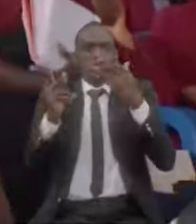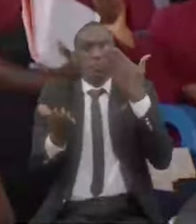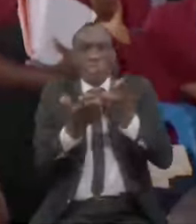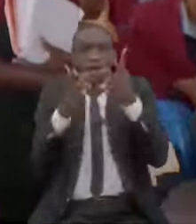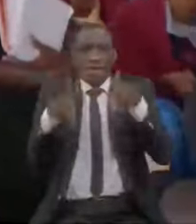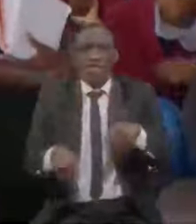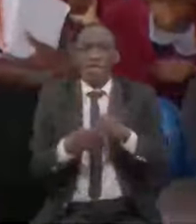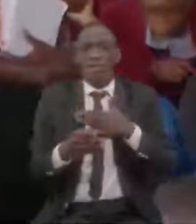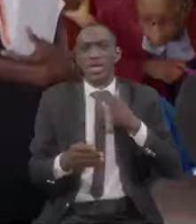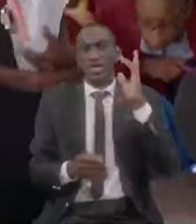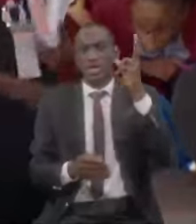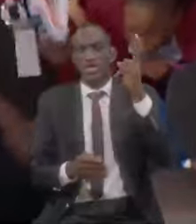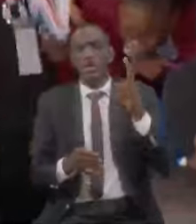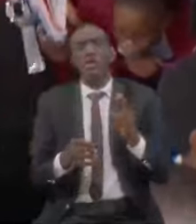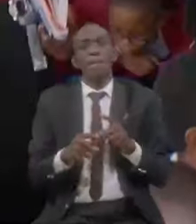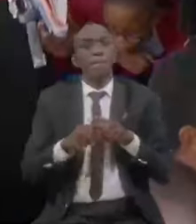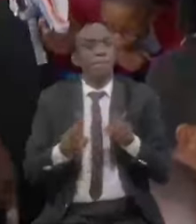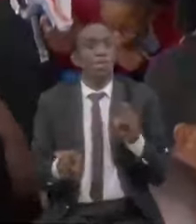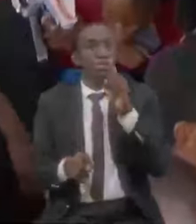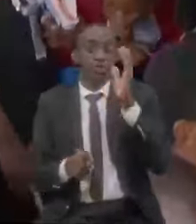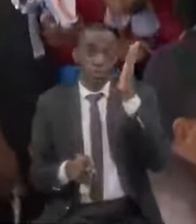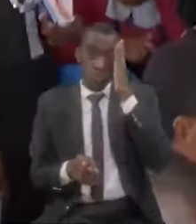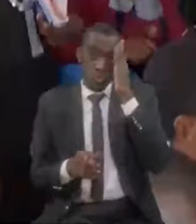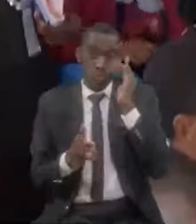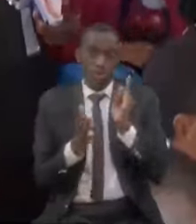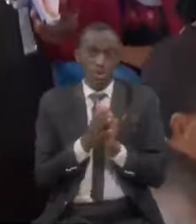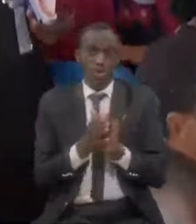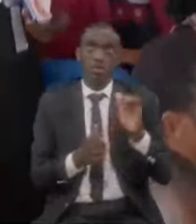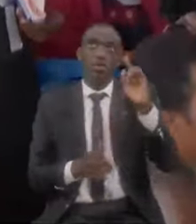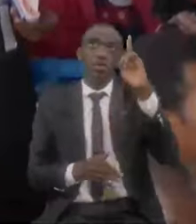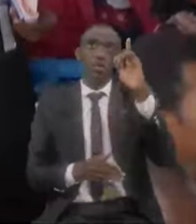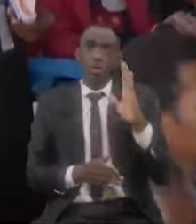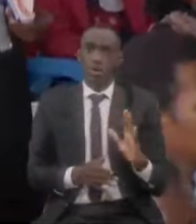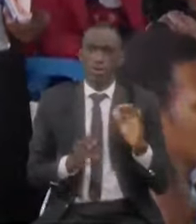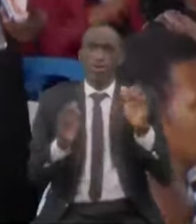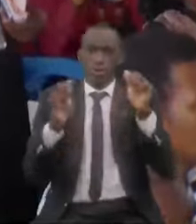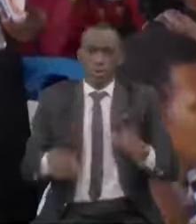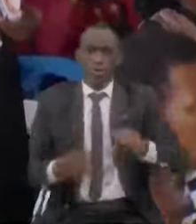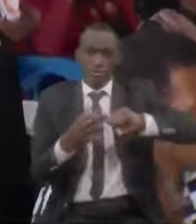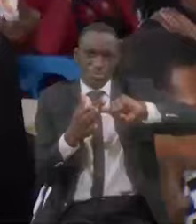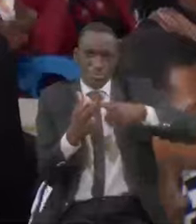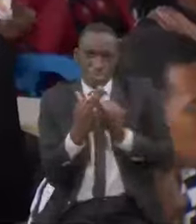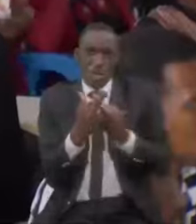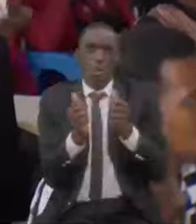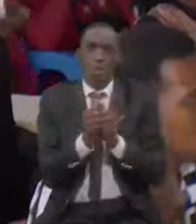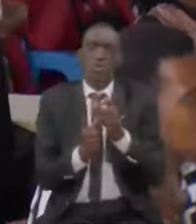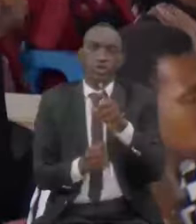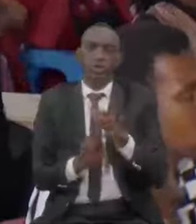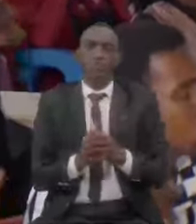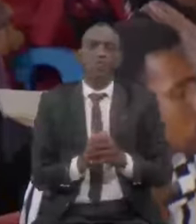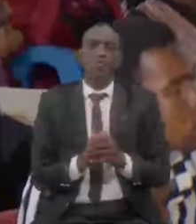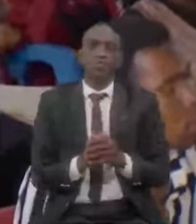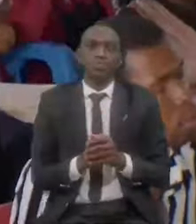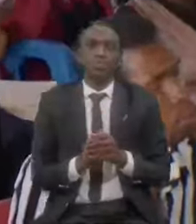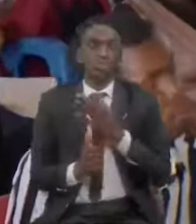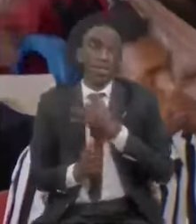mais tu sais que Dieu peut commencer avec toi et